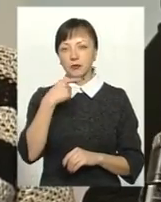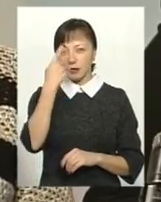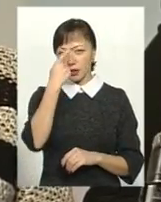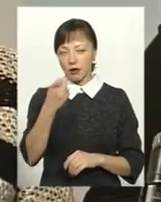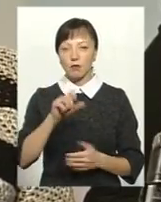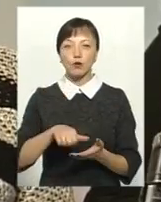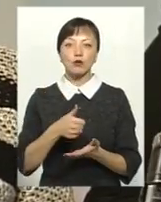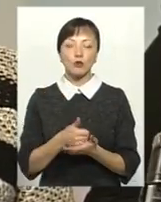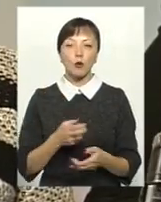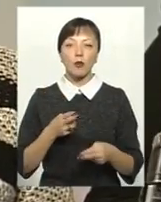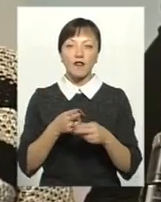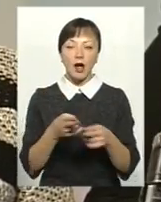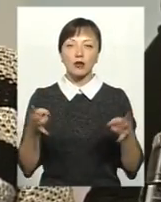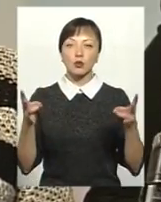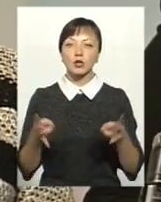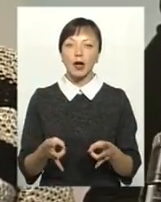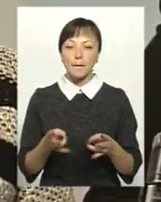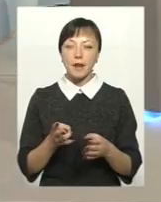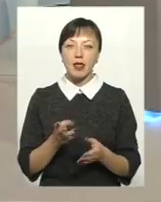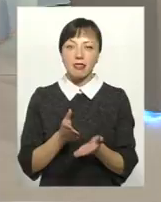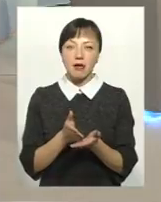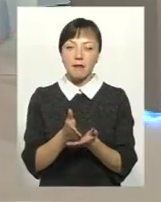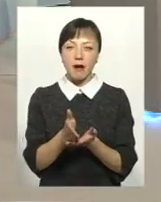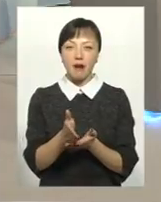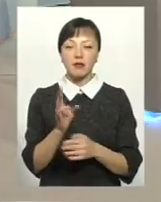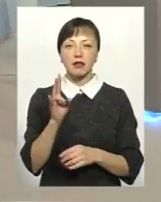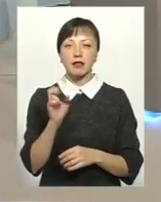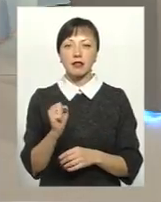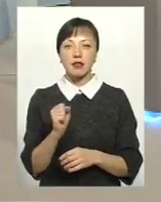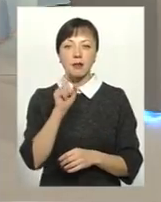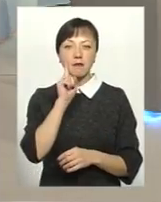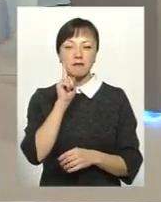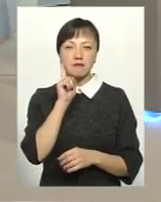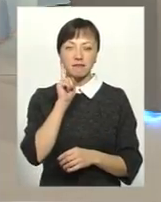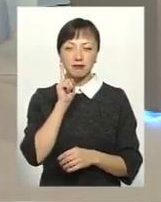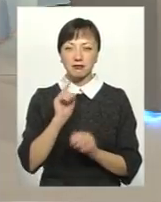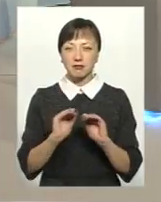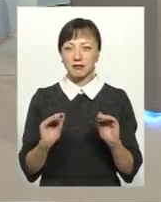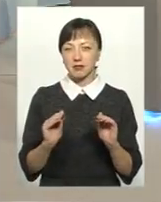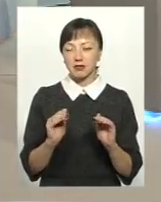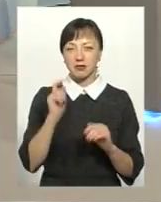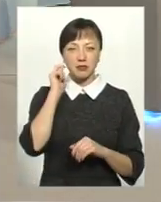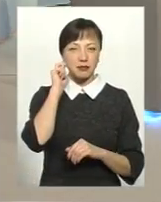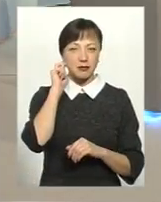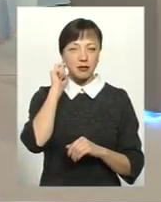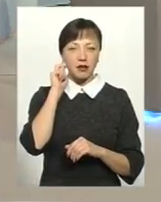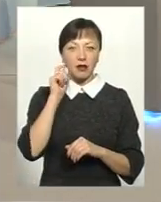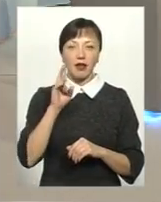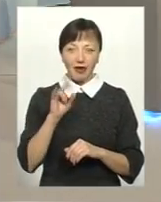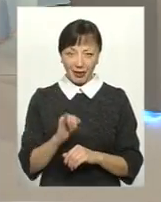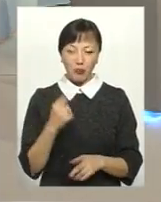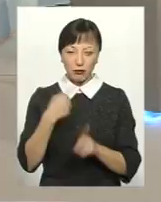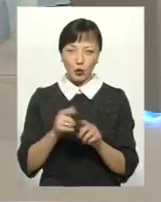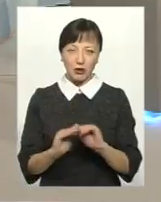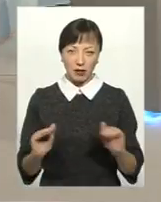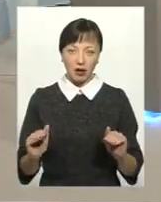що в основному профілактику треба направити перш за все на підлітків. На підлітків, можна так сказати, що на дітей.